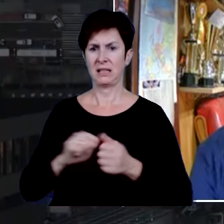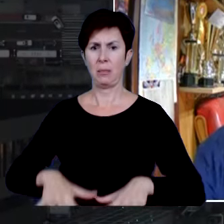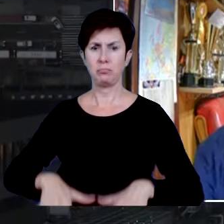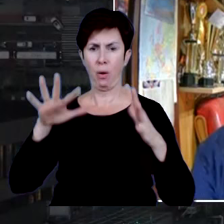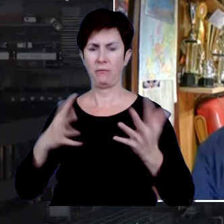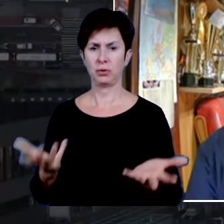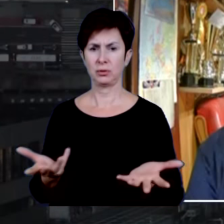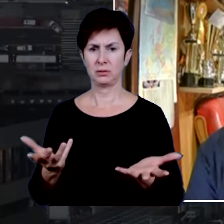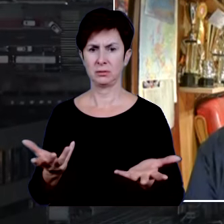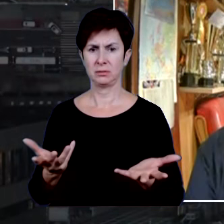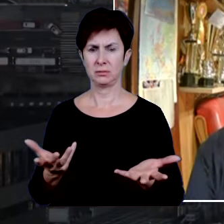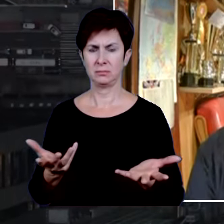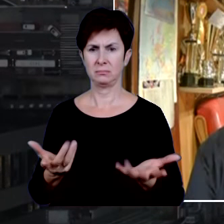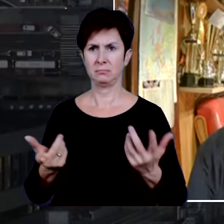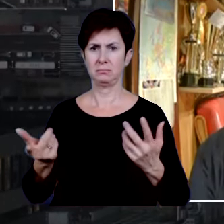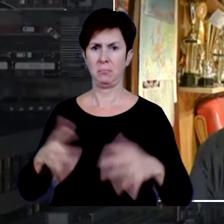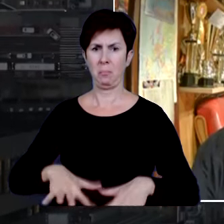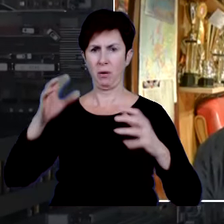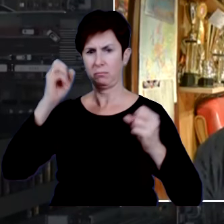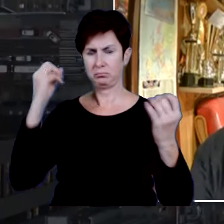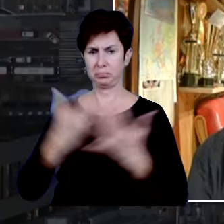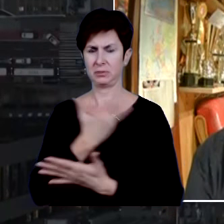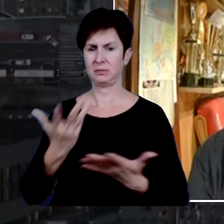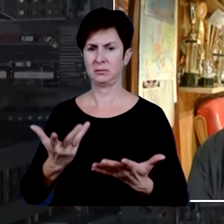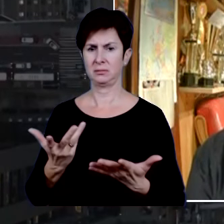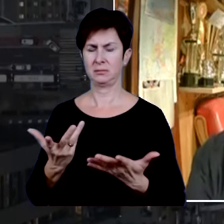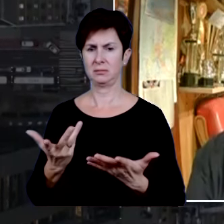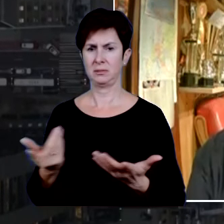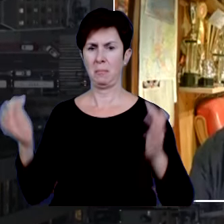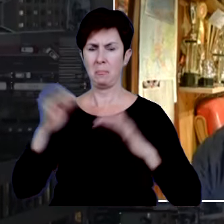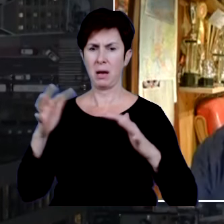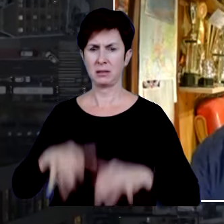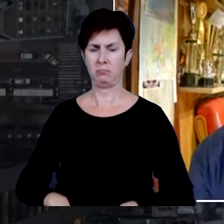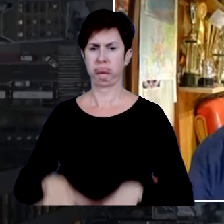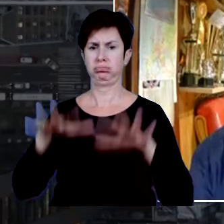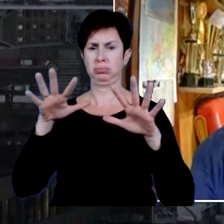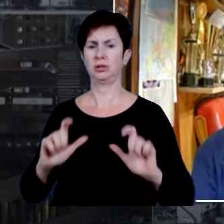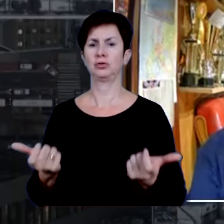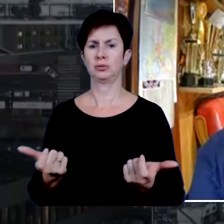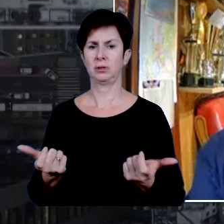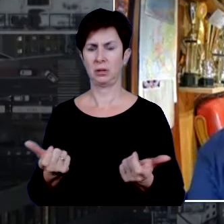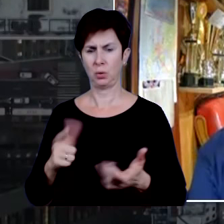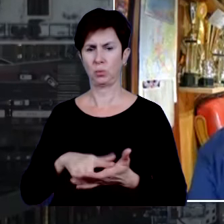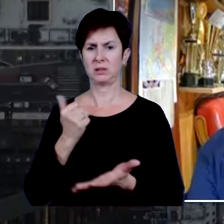jak złodziej znienacka, wpada, zalewa i co? Przyjęta ustawa. Środki